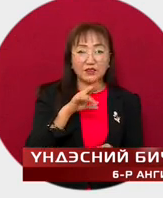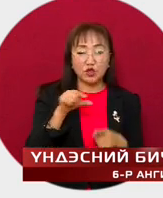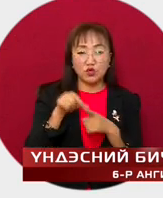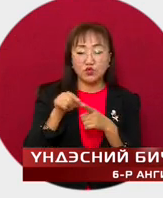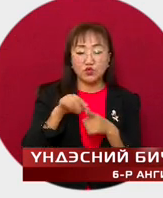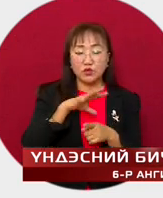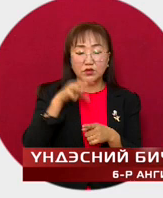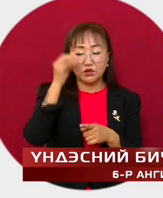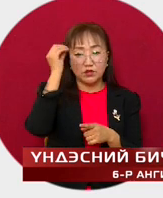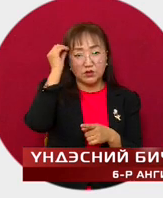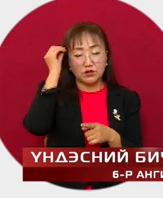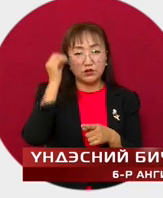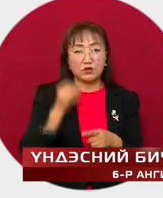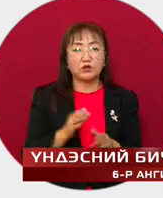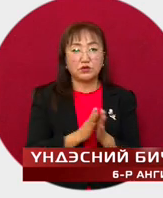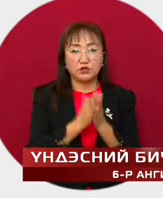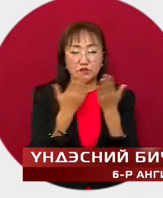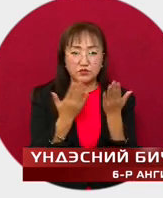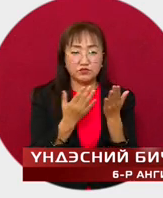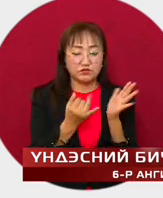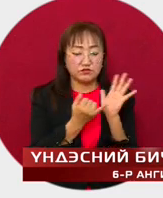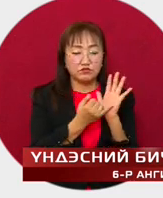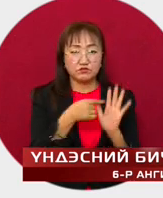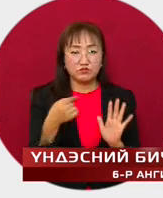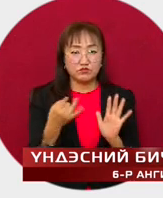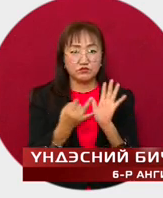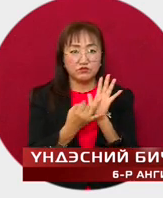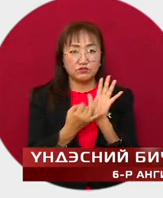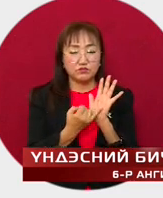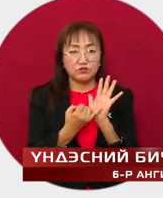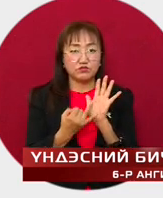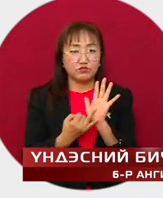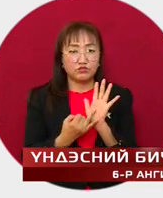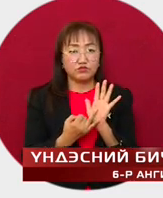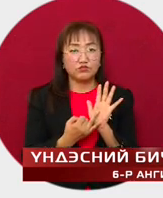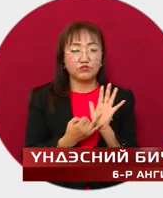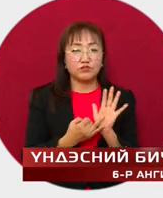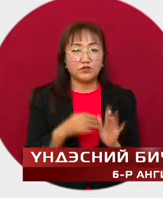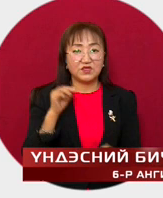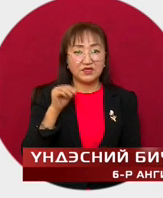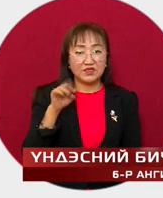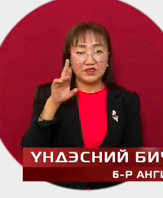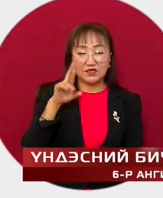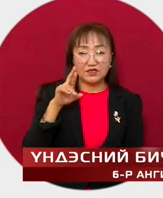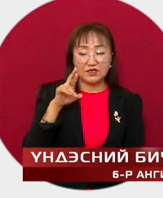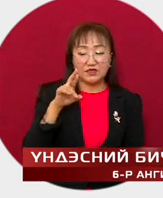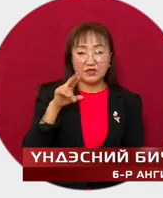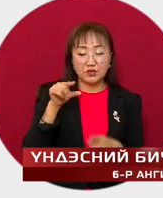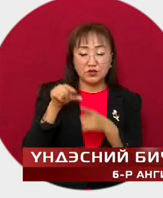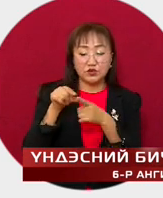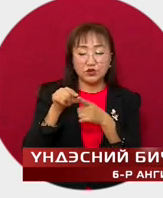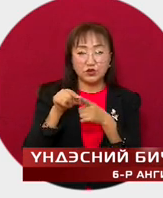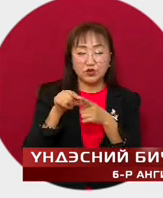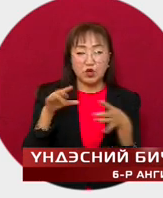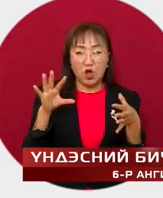2-р сурах үеийн 61-с 67-р хуудсанд бүх тий ялгалын нөхцөлдэр холбоо бүтээх дасгал байгаа. За